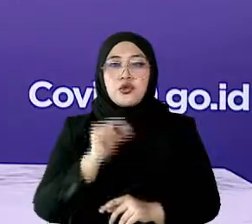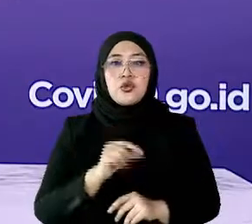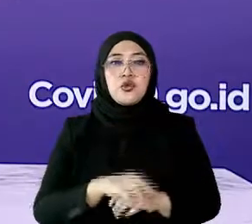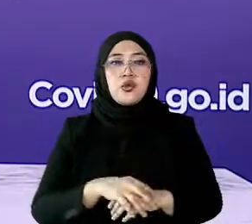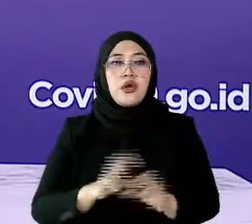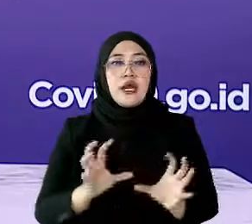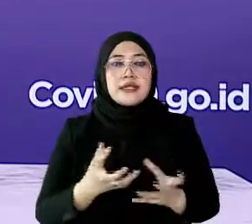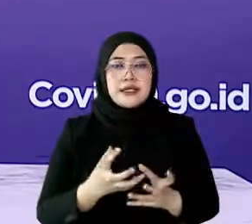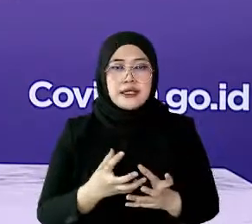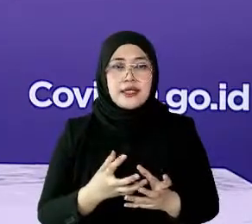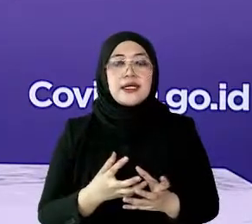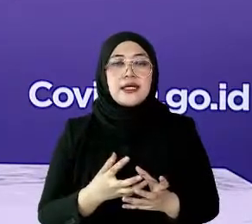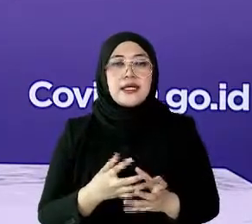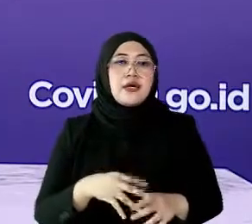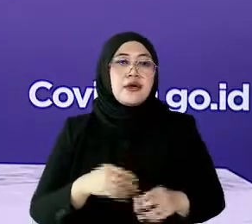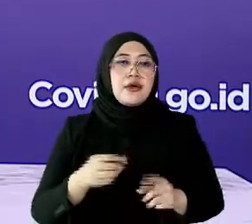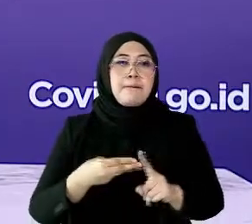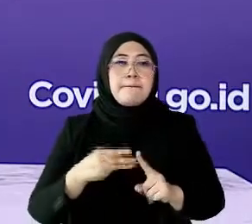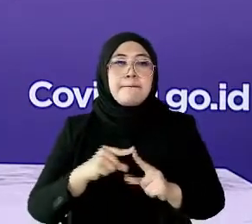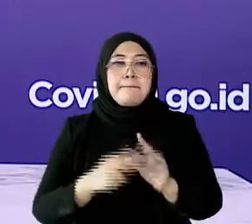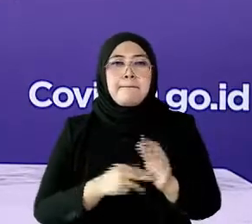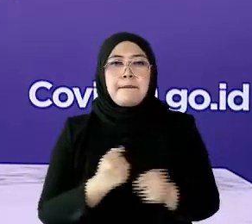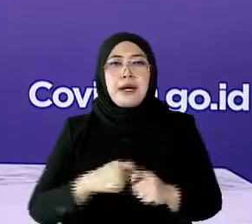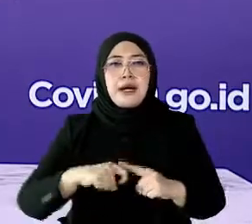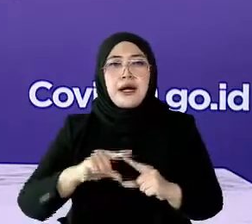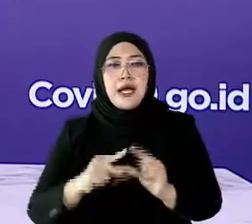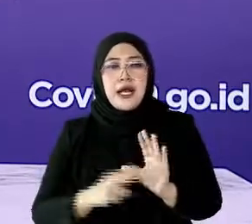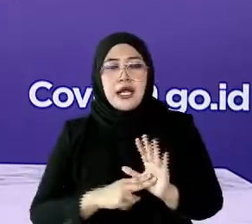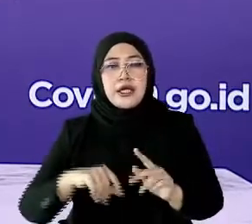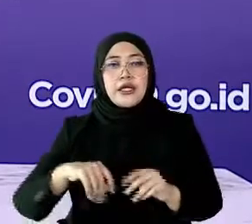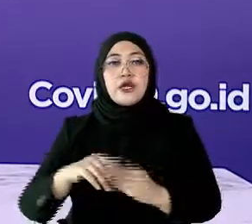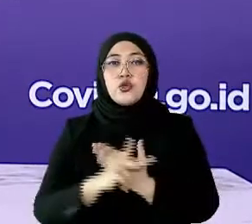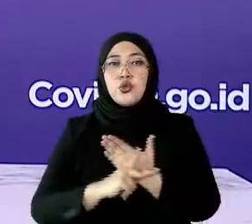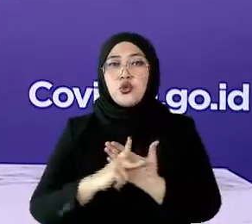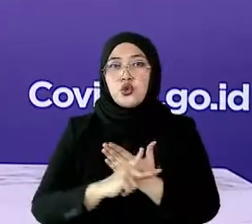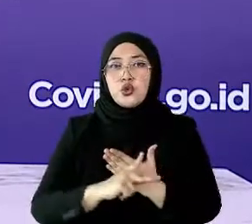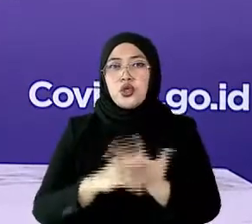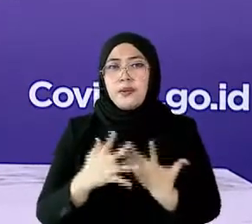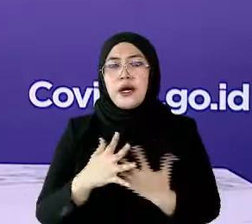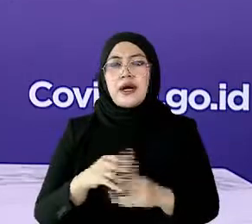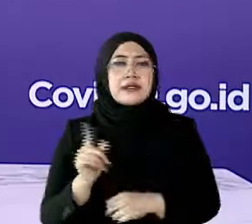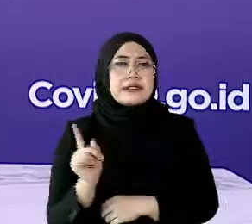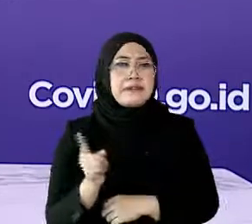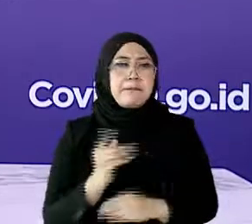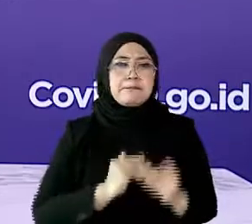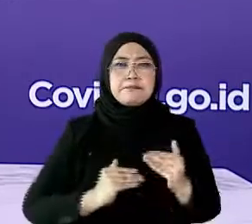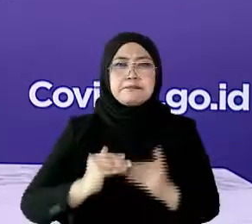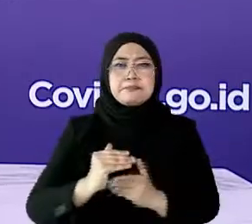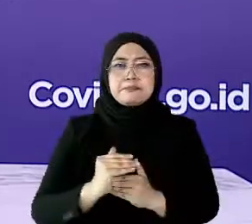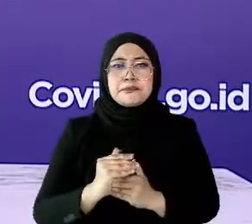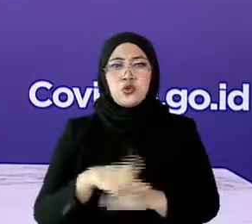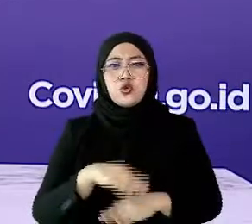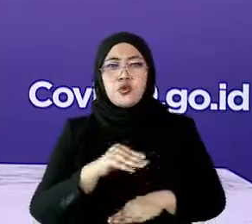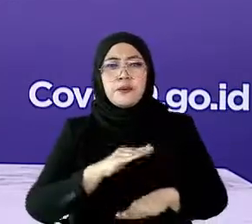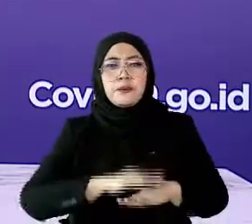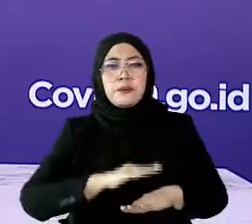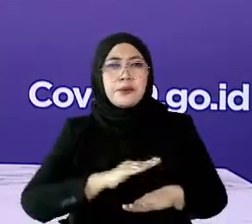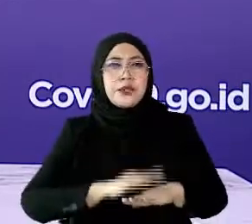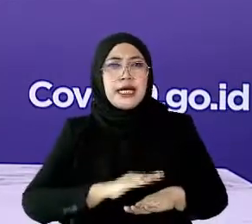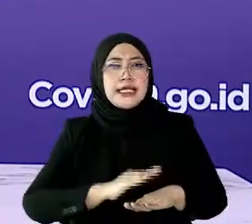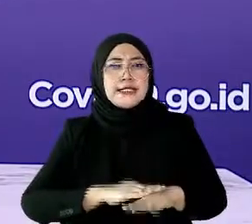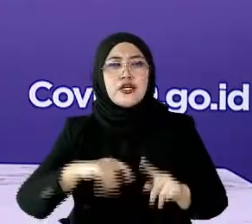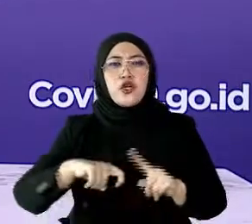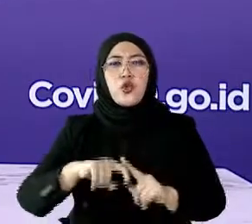Cluster covert di Bangkalan Jatim dan Kudus Jateng sejauh ini apakah penyebab lonjakan kasus lain karena tradisi kupatan